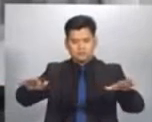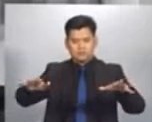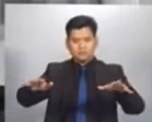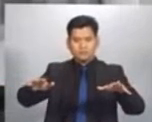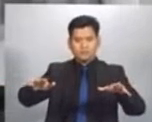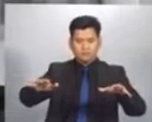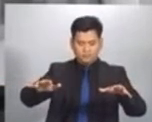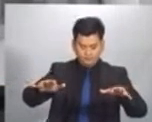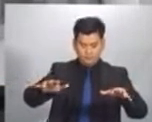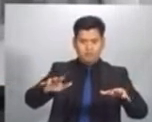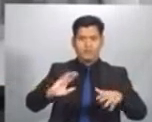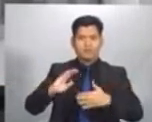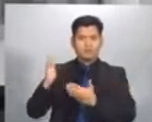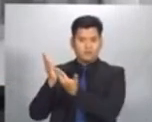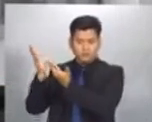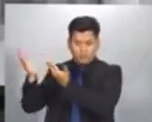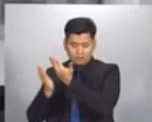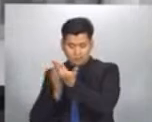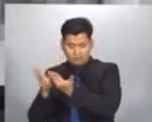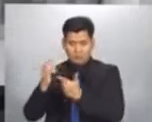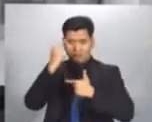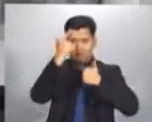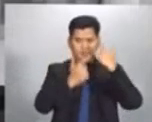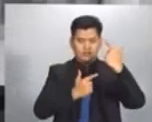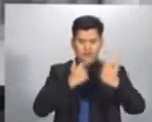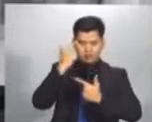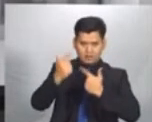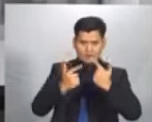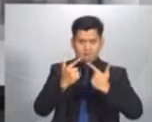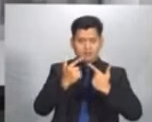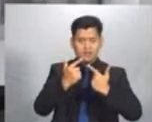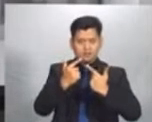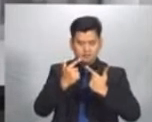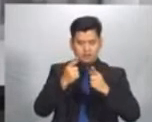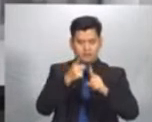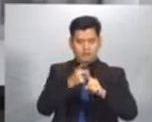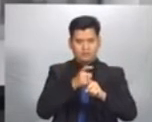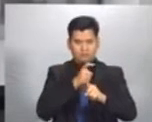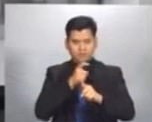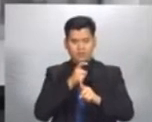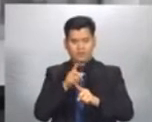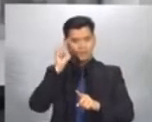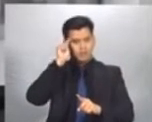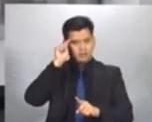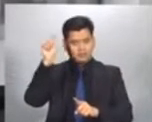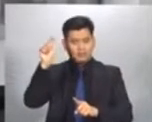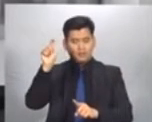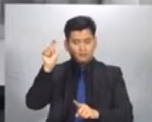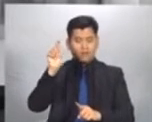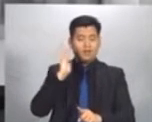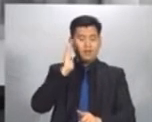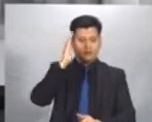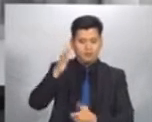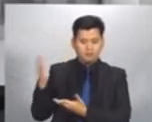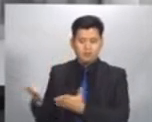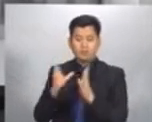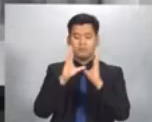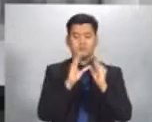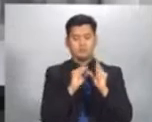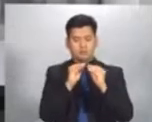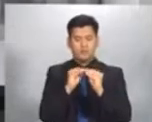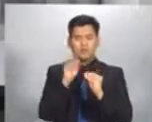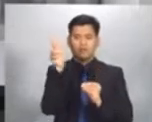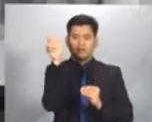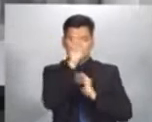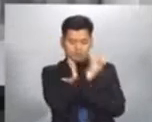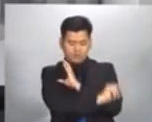pengerusi jawatankuasa pelancongan kebudayaan dan teknologi maklumat Negeri Arifin draman akan dibawa ke pengetahuan mesyuarat kerajaan negeri